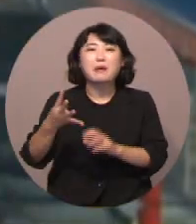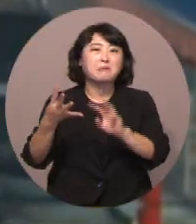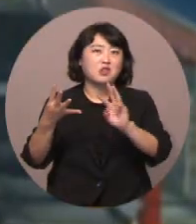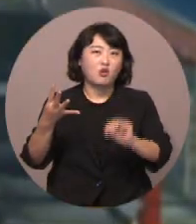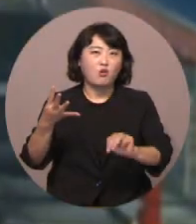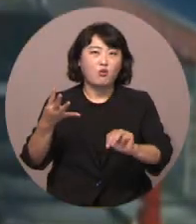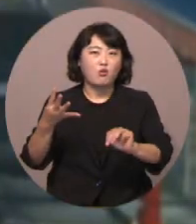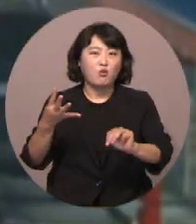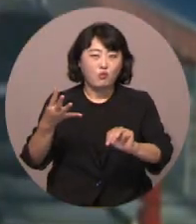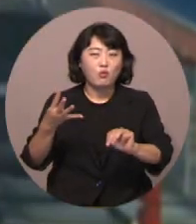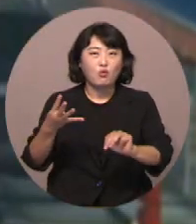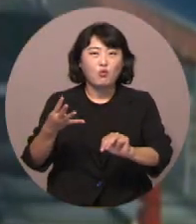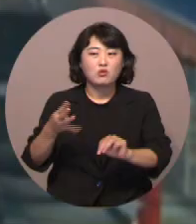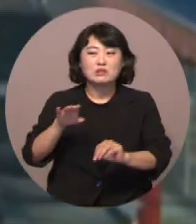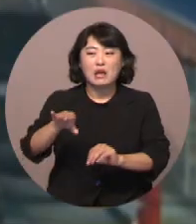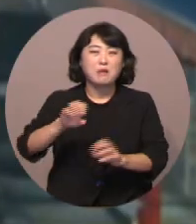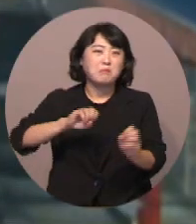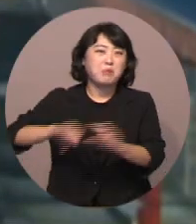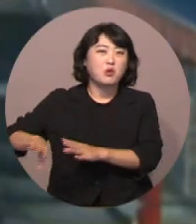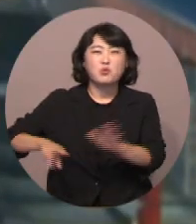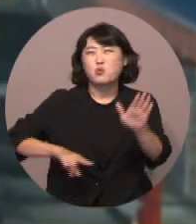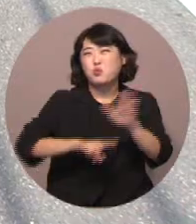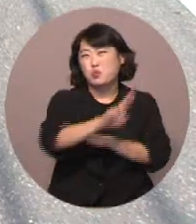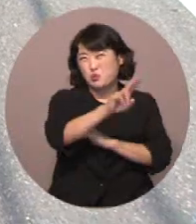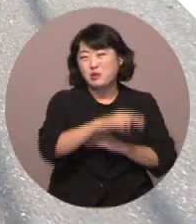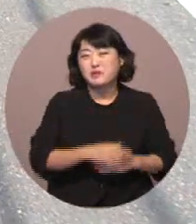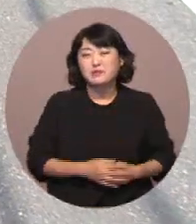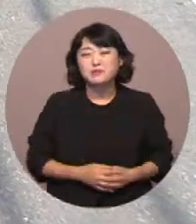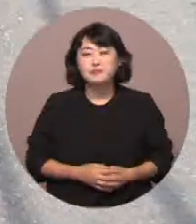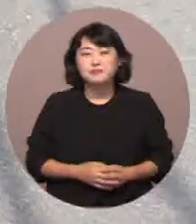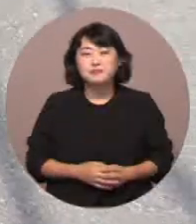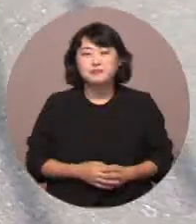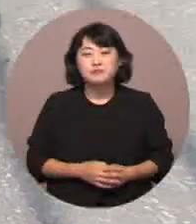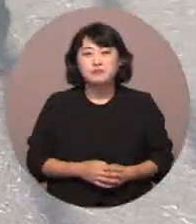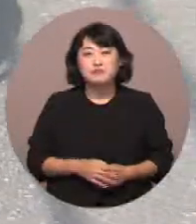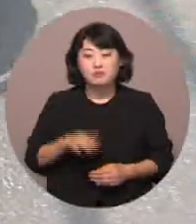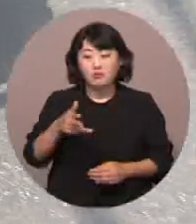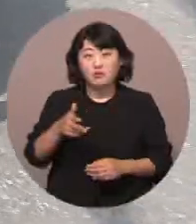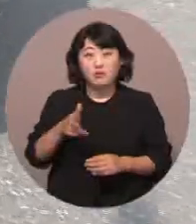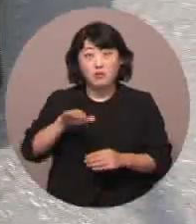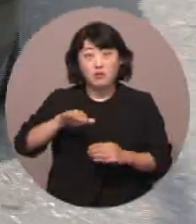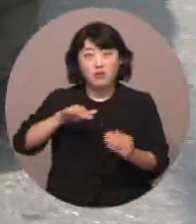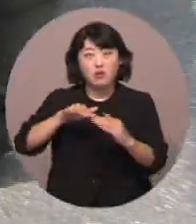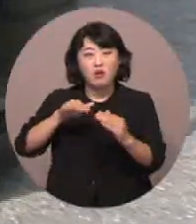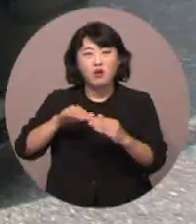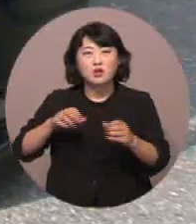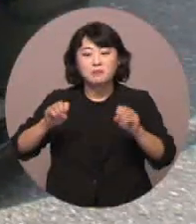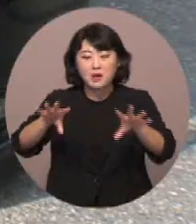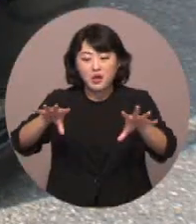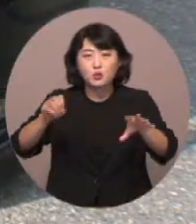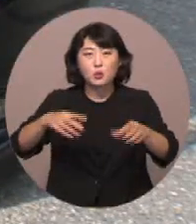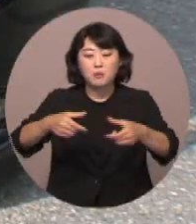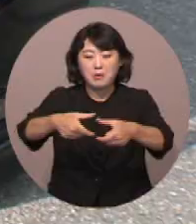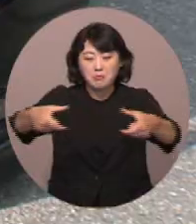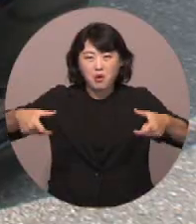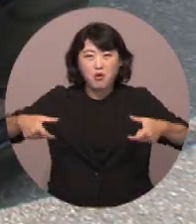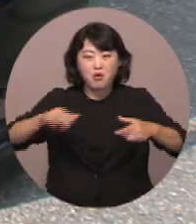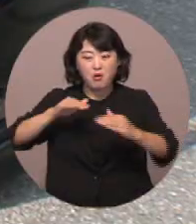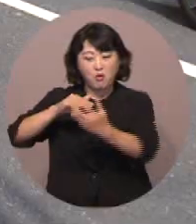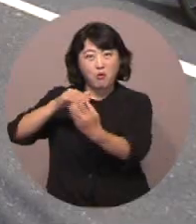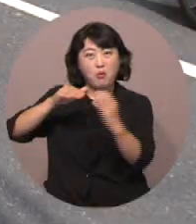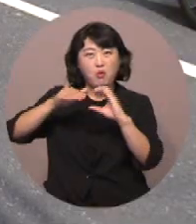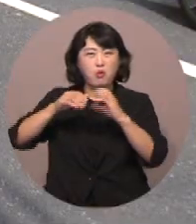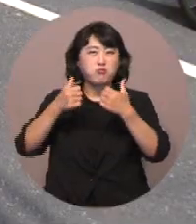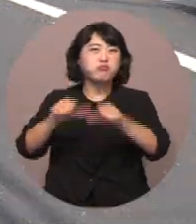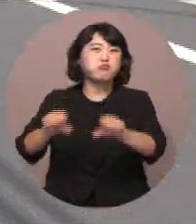곳에 차를 버리고 도망칩니다 타고 현장에는 이렇게 피해차량의 전조등과 범퍼등 안면이 완전히 부서져